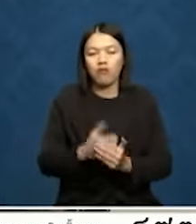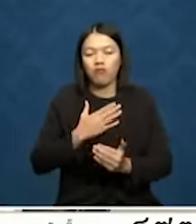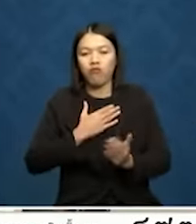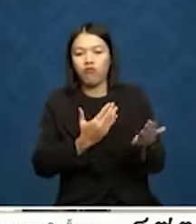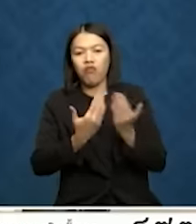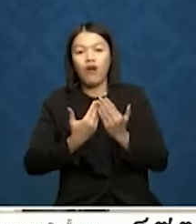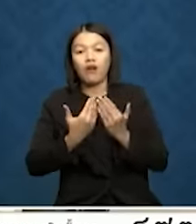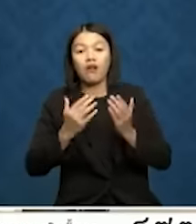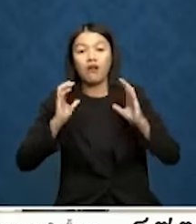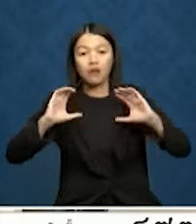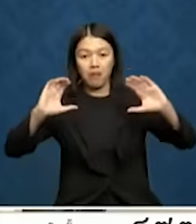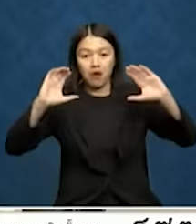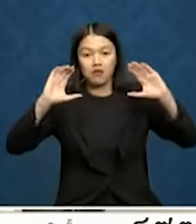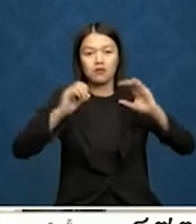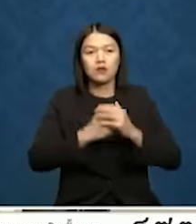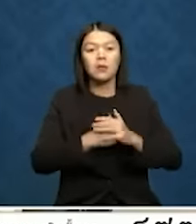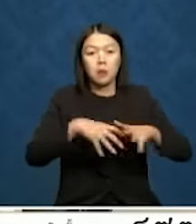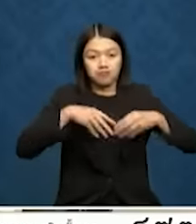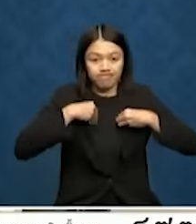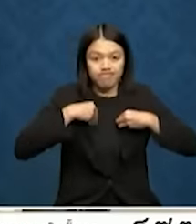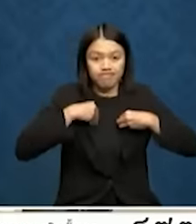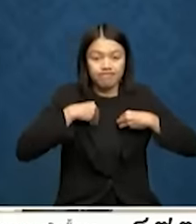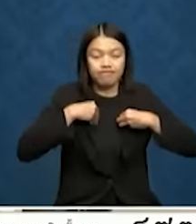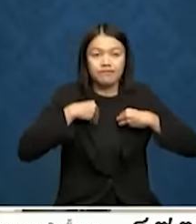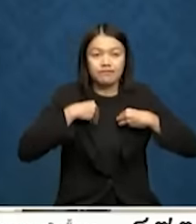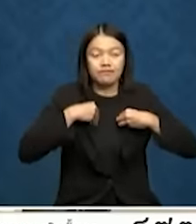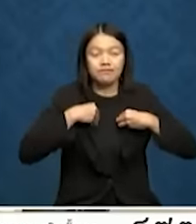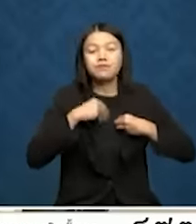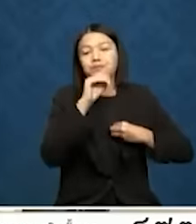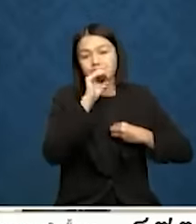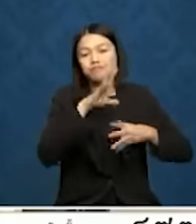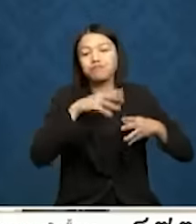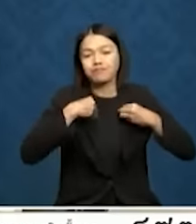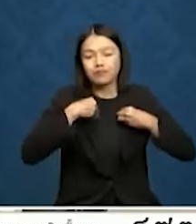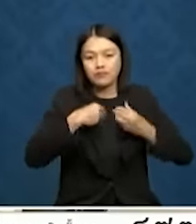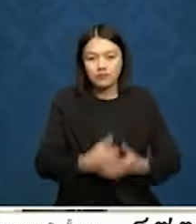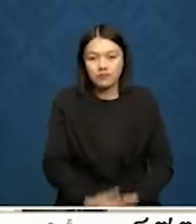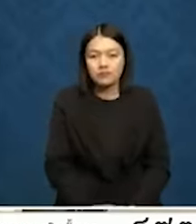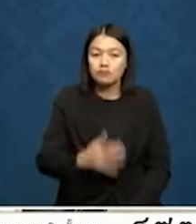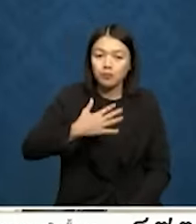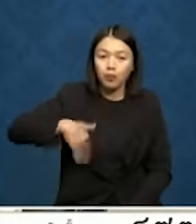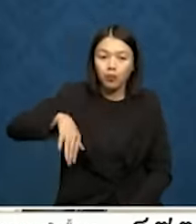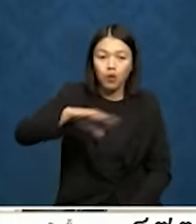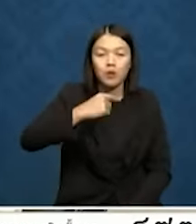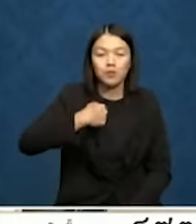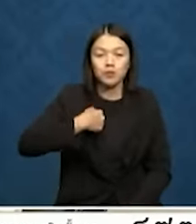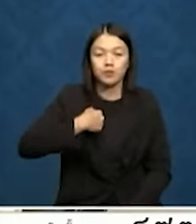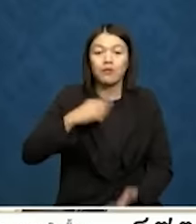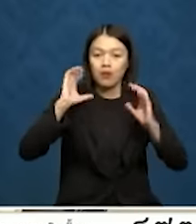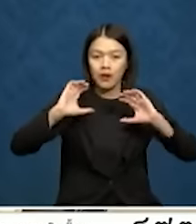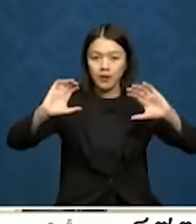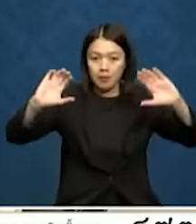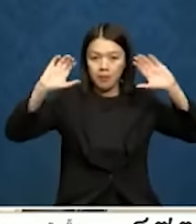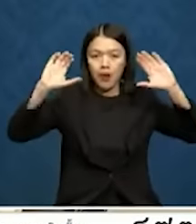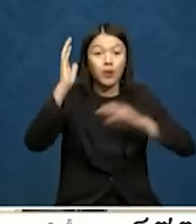งหมดผมขานรับนะครับขานรับว่าพวกเราโดยเฉพาะรัฐบาลที่